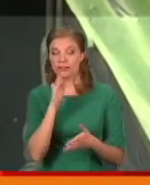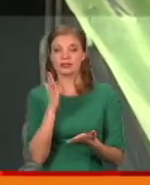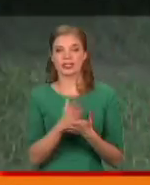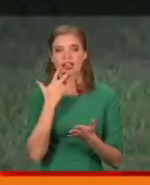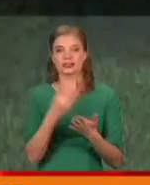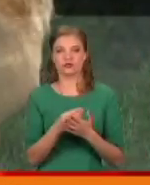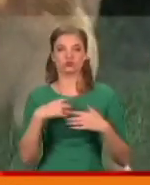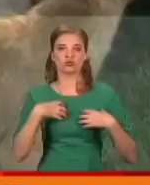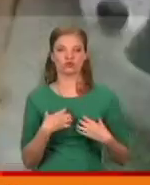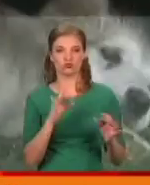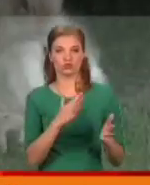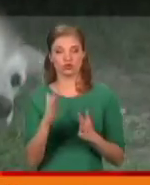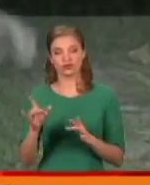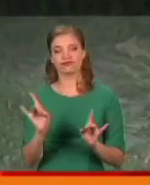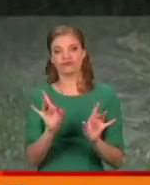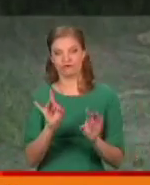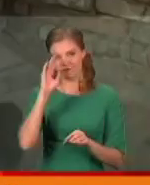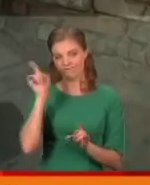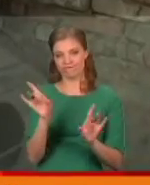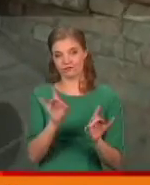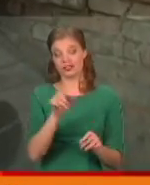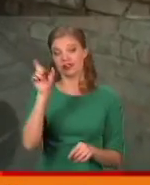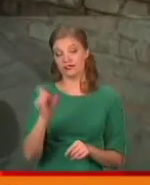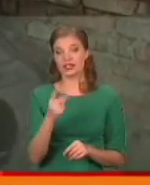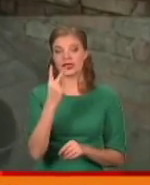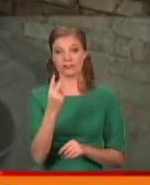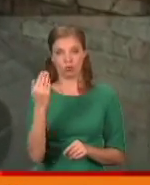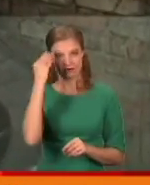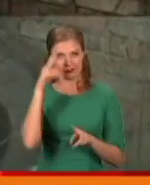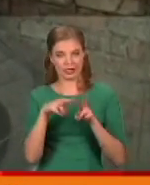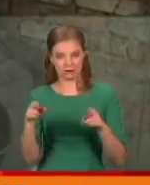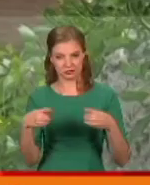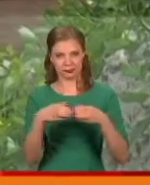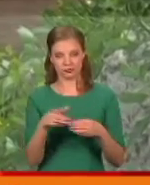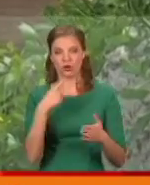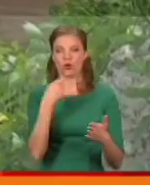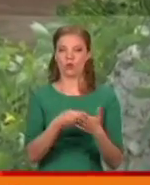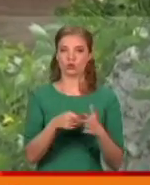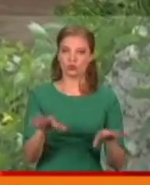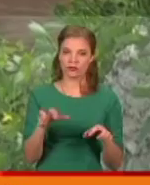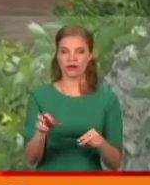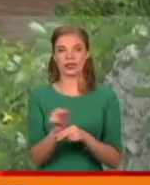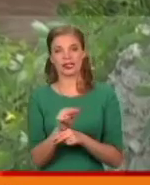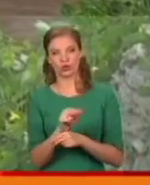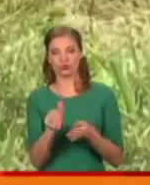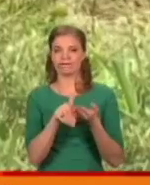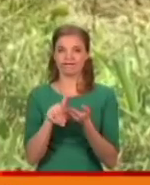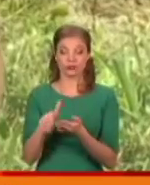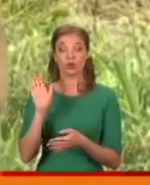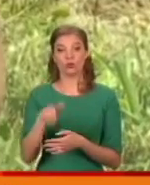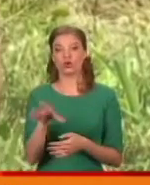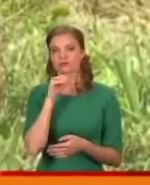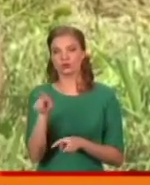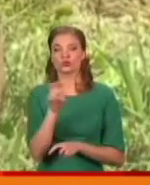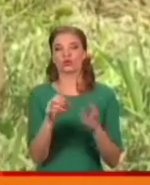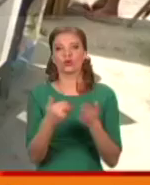свою сумну історію, яку переповідає Олег Брижик. Він та двоє його однодумців тварин годують, доглядають і лікують. Потім чотирилапим